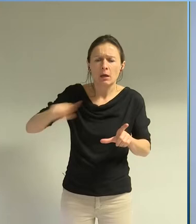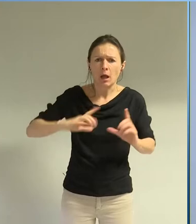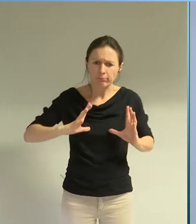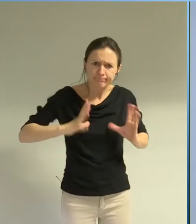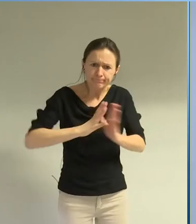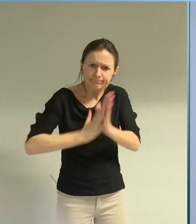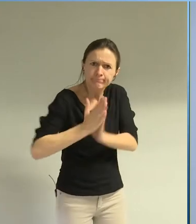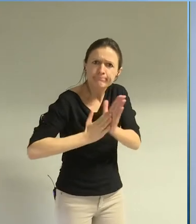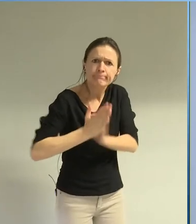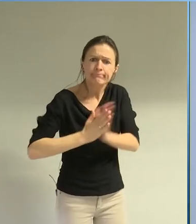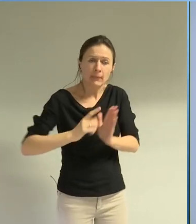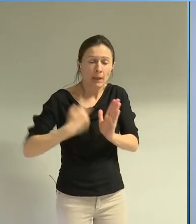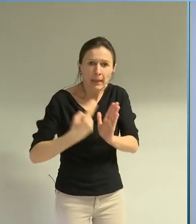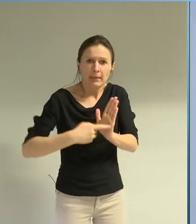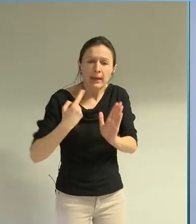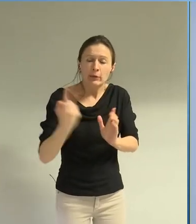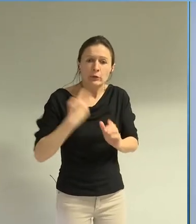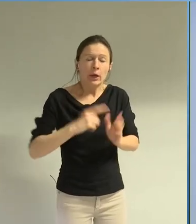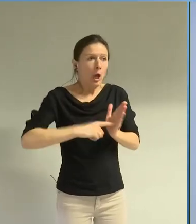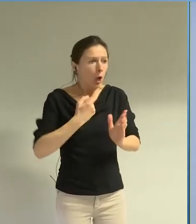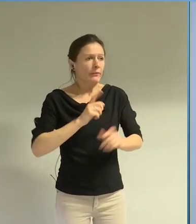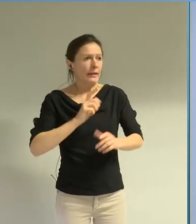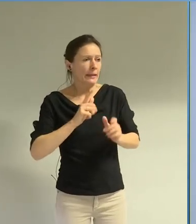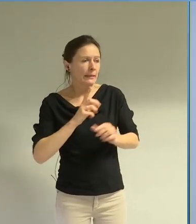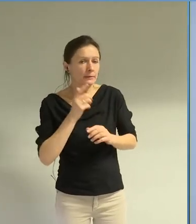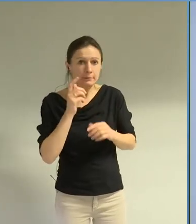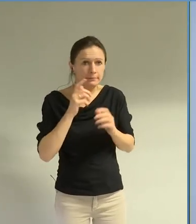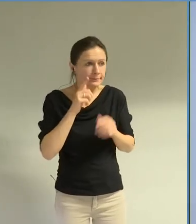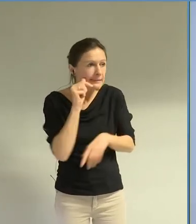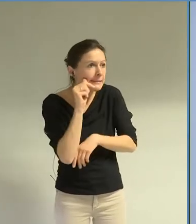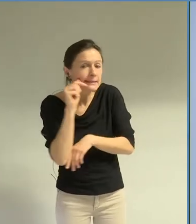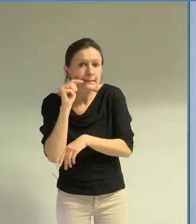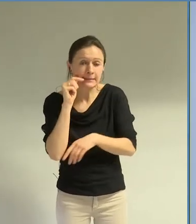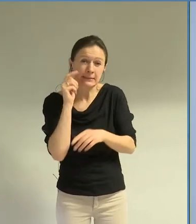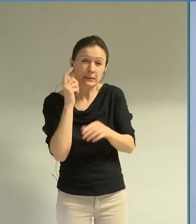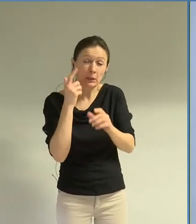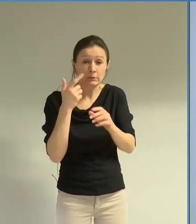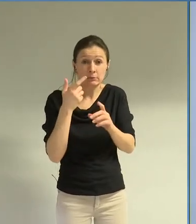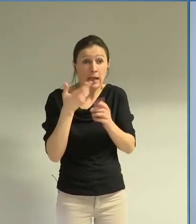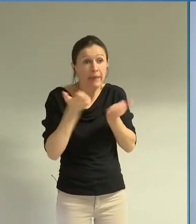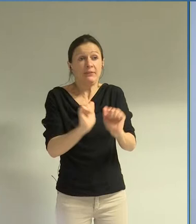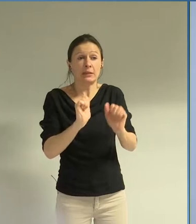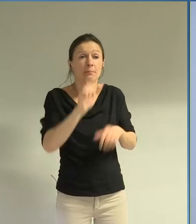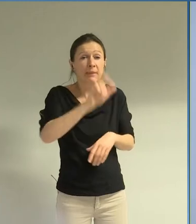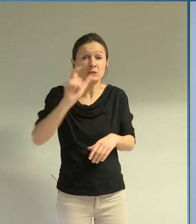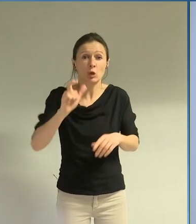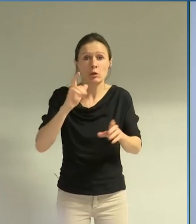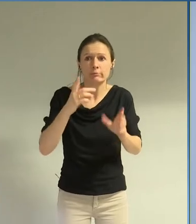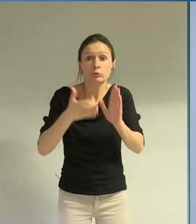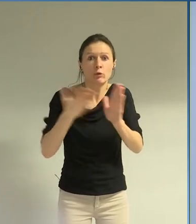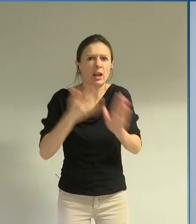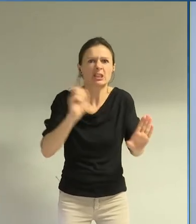cette répétition permanente de la lutte pour lutter contre les tailles et cette action